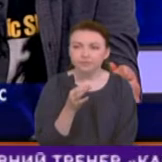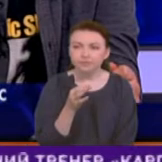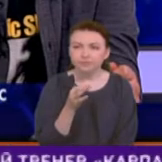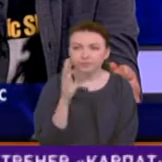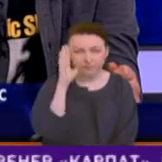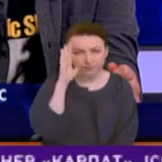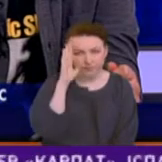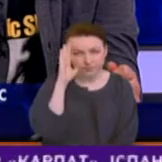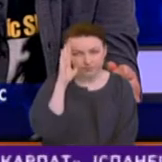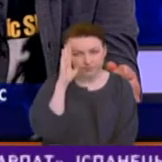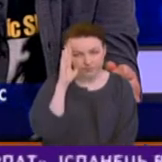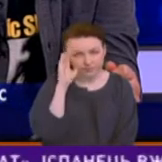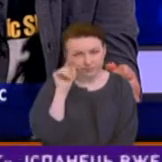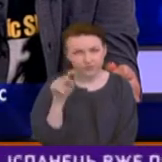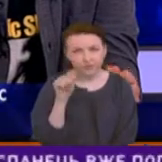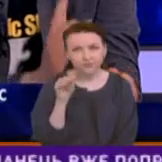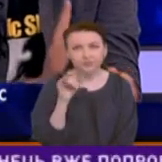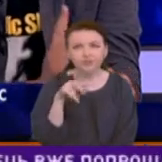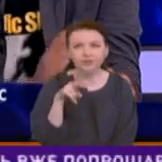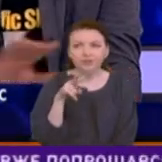Ростиславу, пресвященному Філарету,